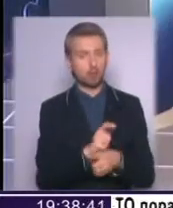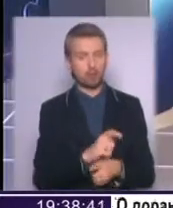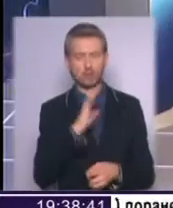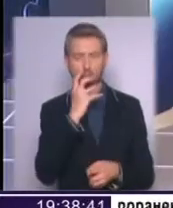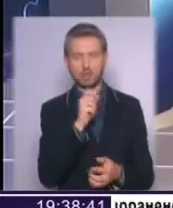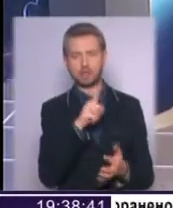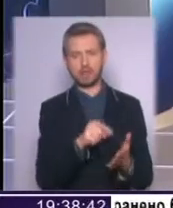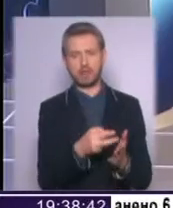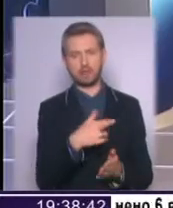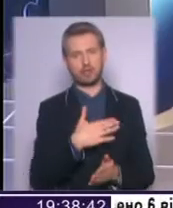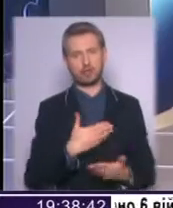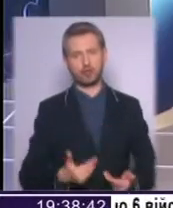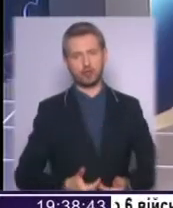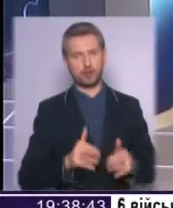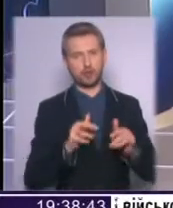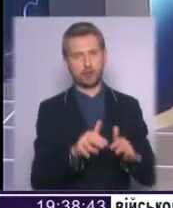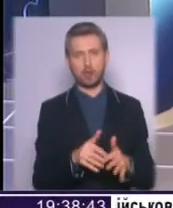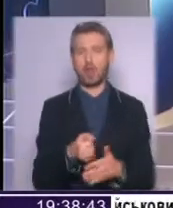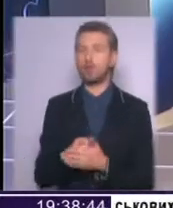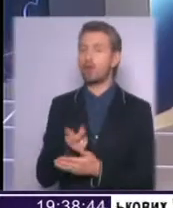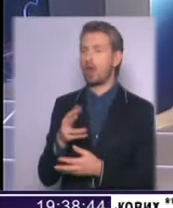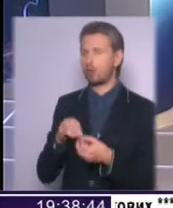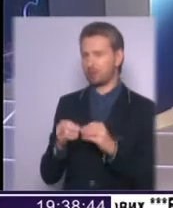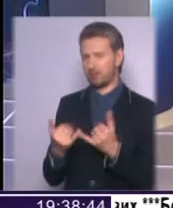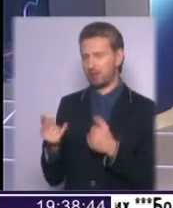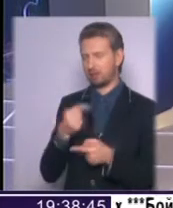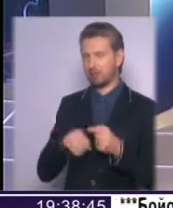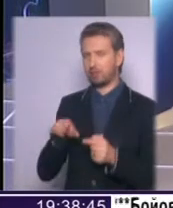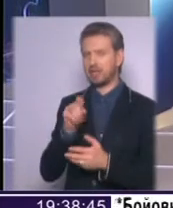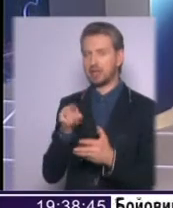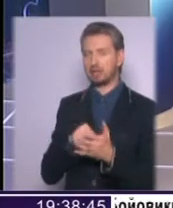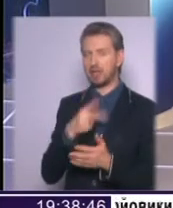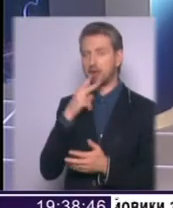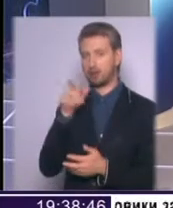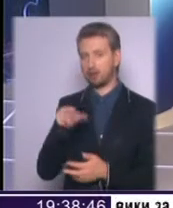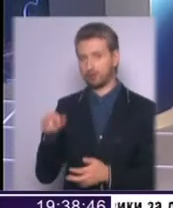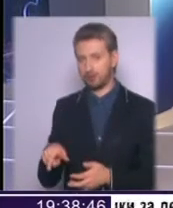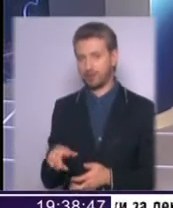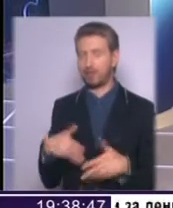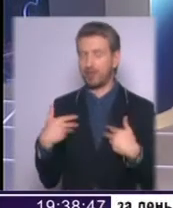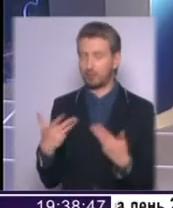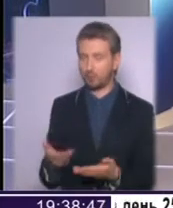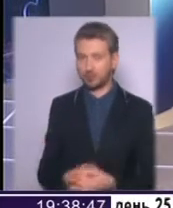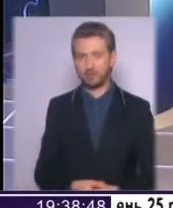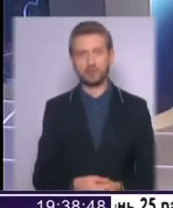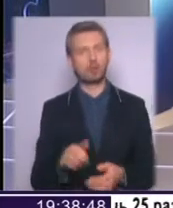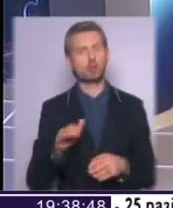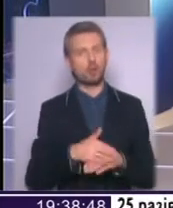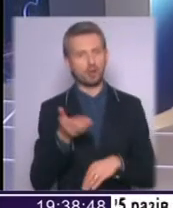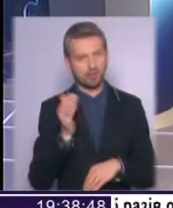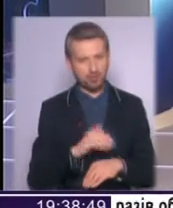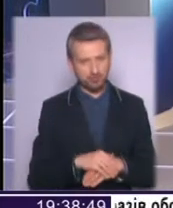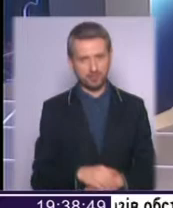нашої життєдіяльності. До ряду проблем зараз повернемось після запитання від глядачів. Ми вас вітаємо. Добрий вечір.